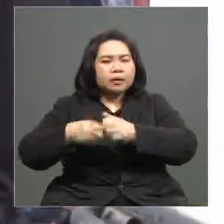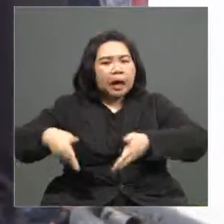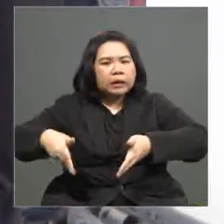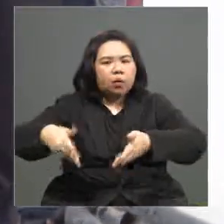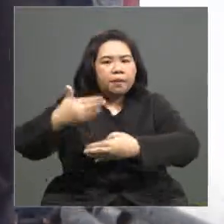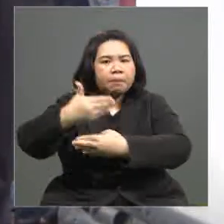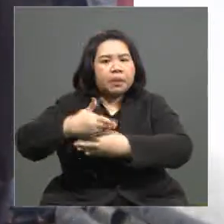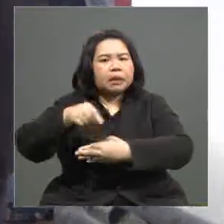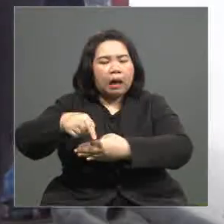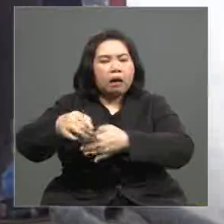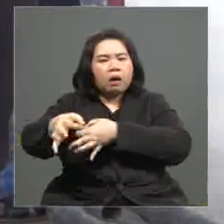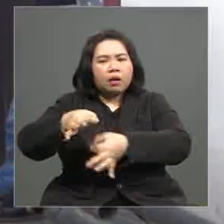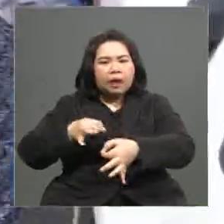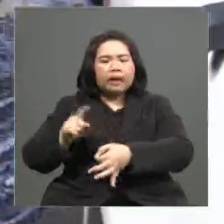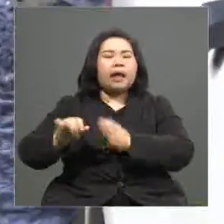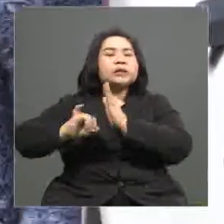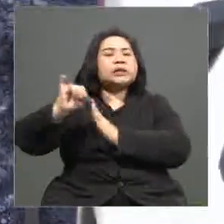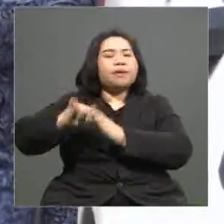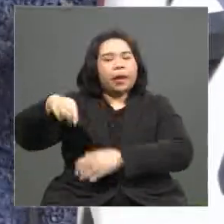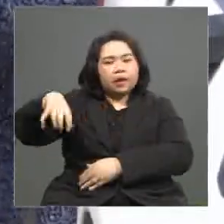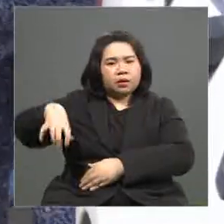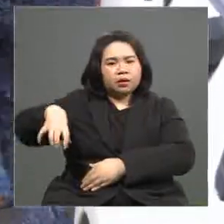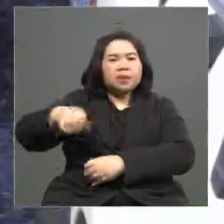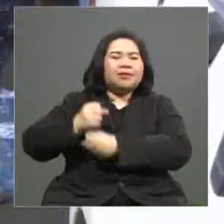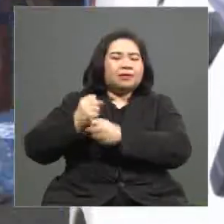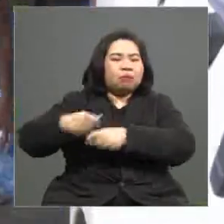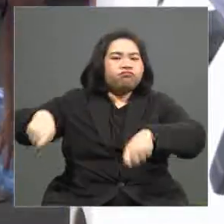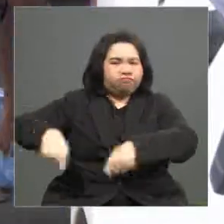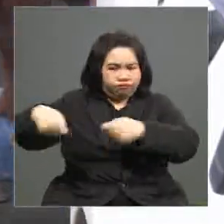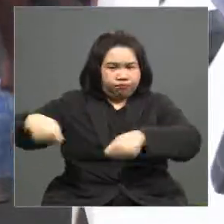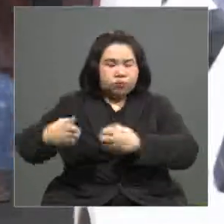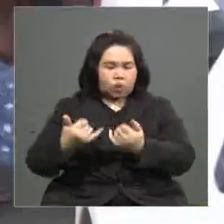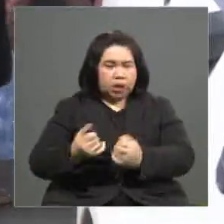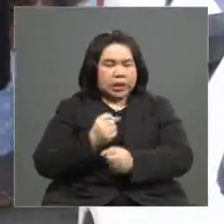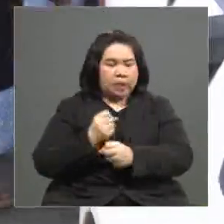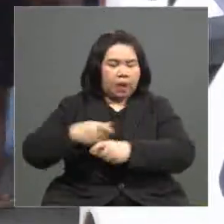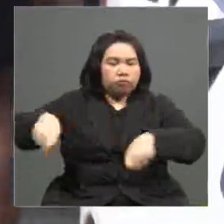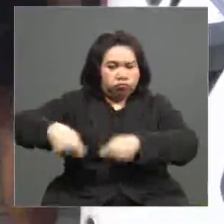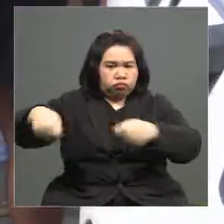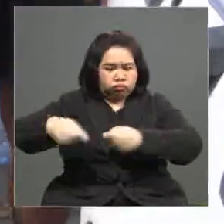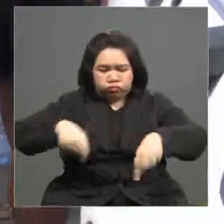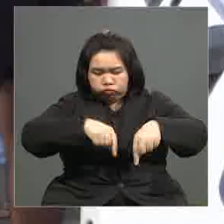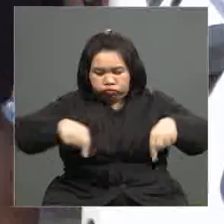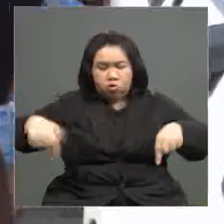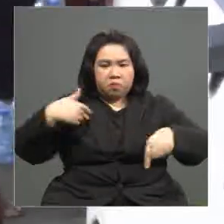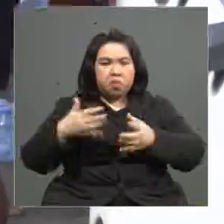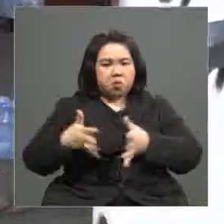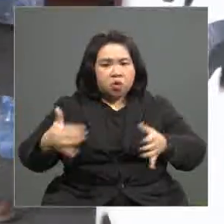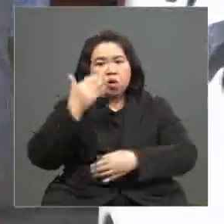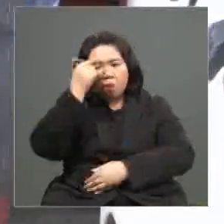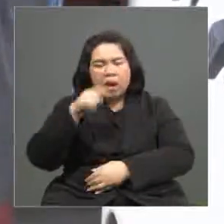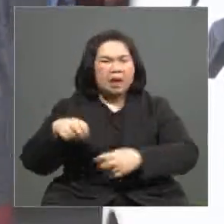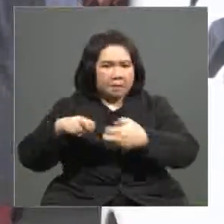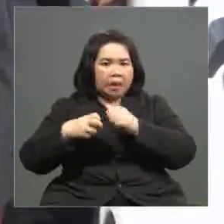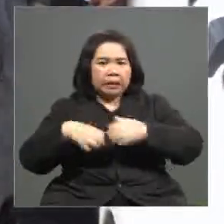องขยับมาที่เชียงใหม่89พลาซ่าเป็นสถานที่ผลิตอาหารซึ่งครั้งนี้กำลังการผลิตได้เพิ่มขึ้นเพราะพี่น้องประชาชนได้รับ